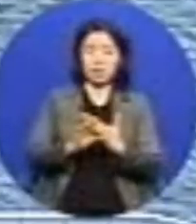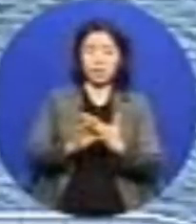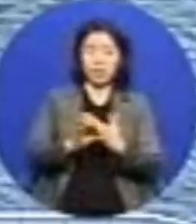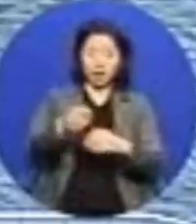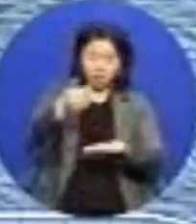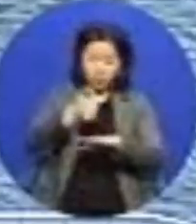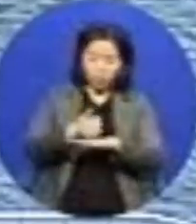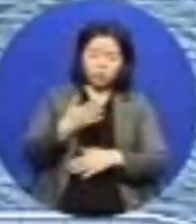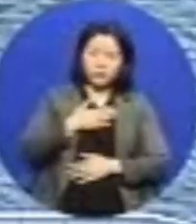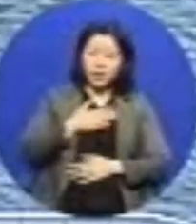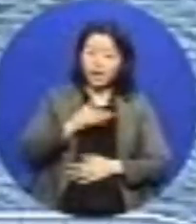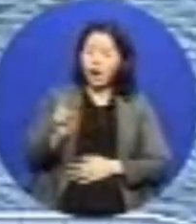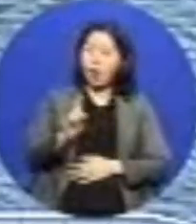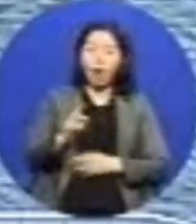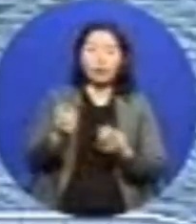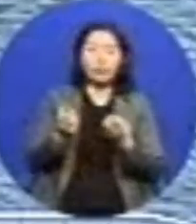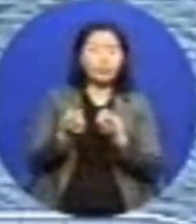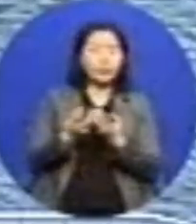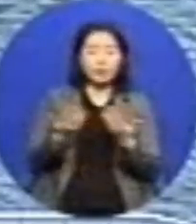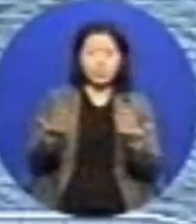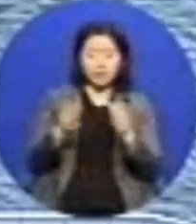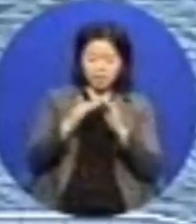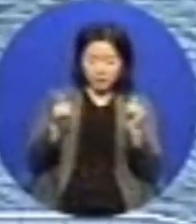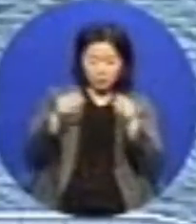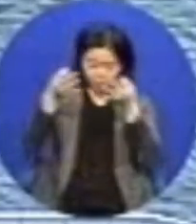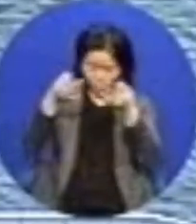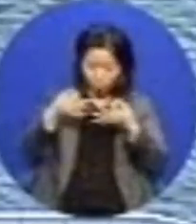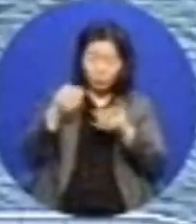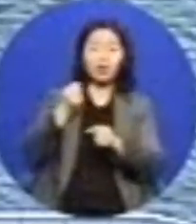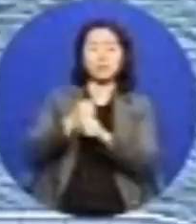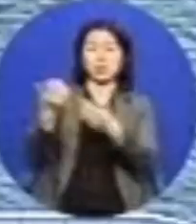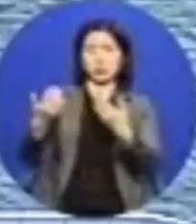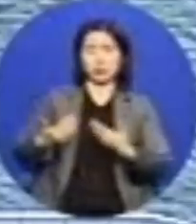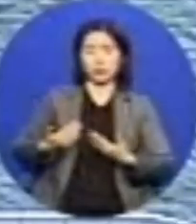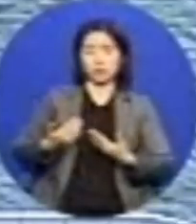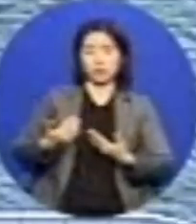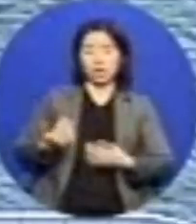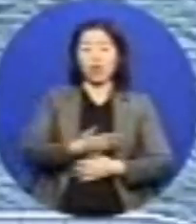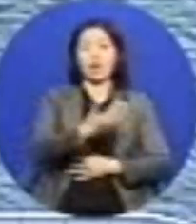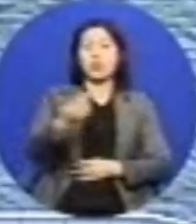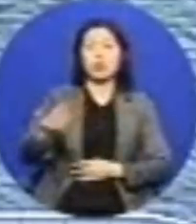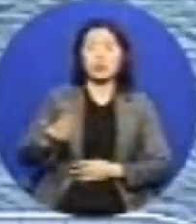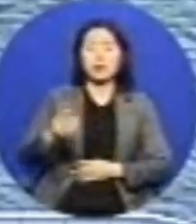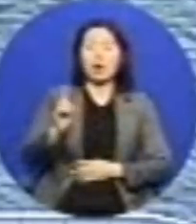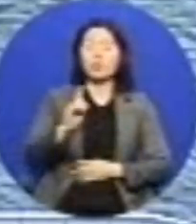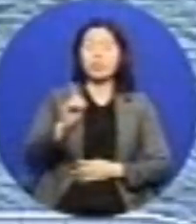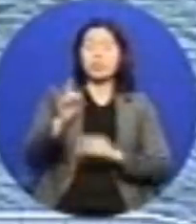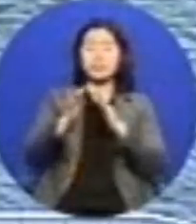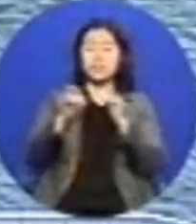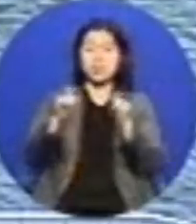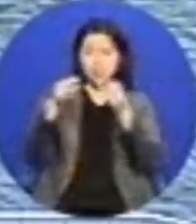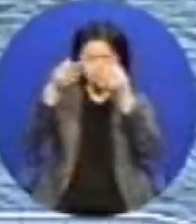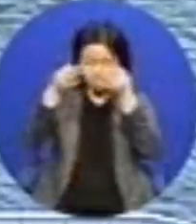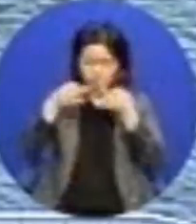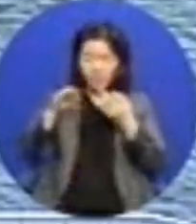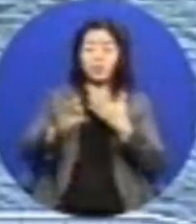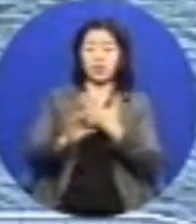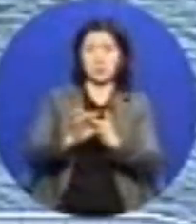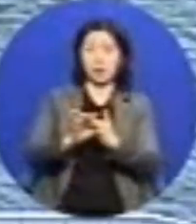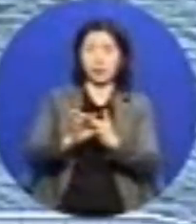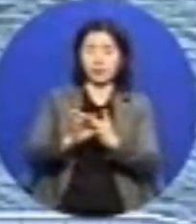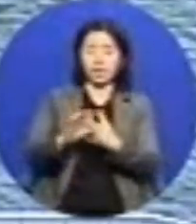결국 내가 어떤 사람인가를 보게 하시는 거죠 여러분이 어떤 사람인가를 보았다면 그렇다면